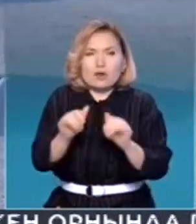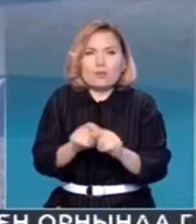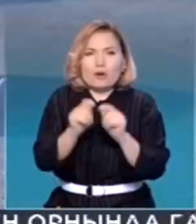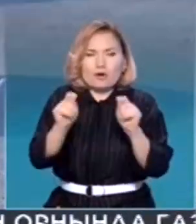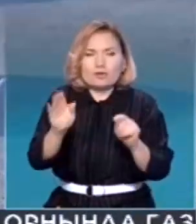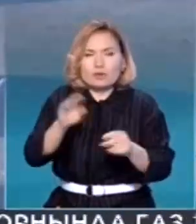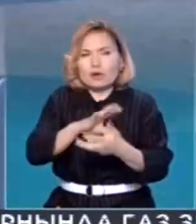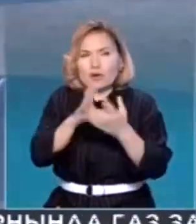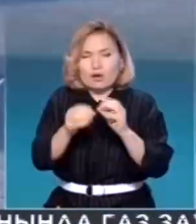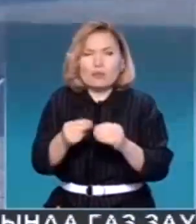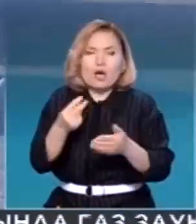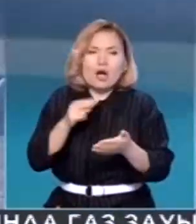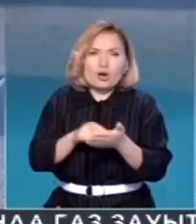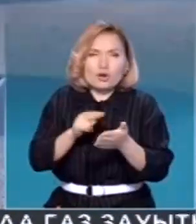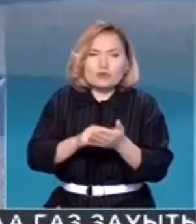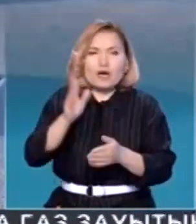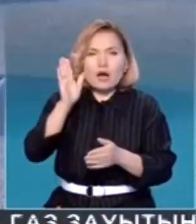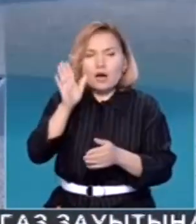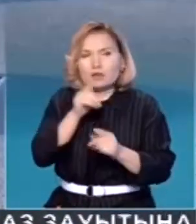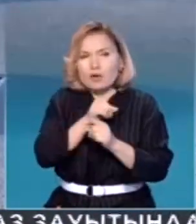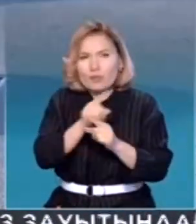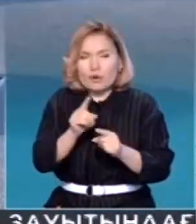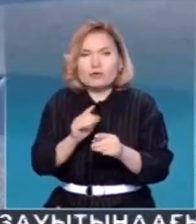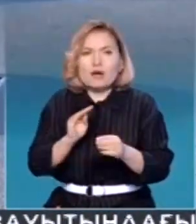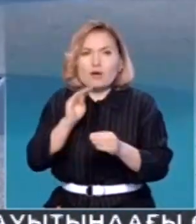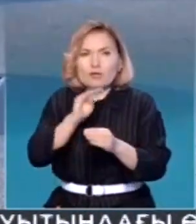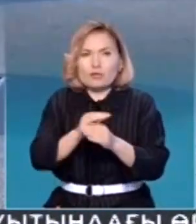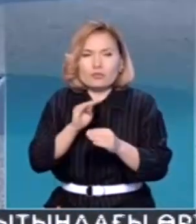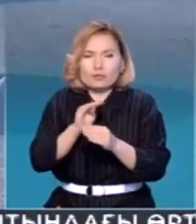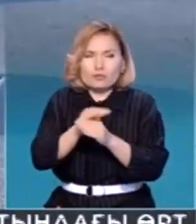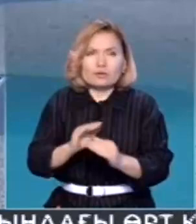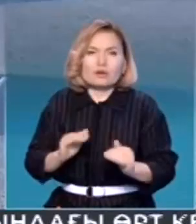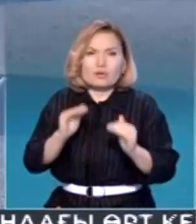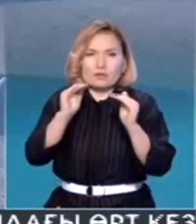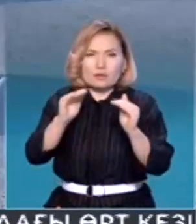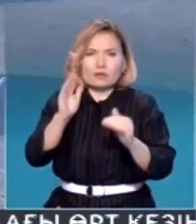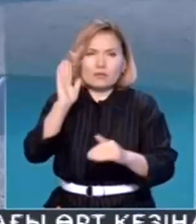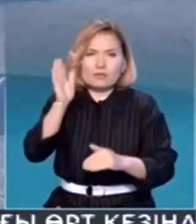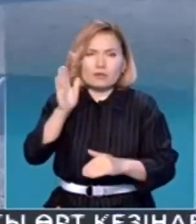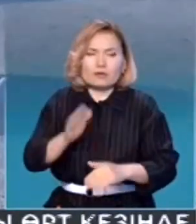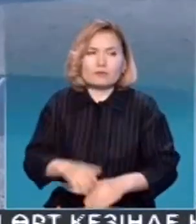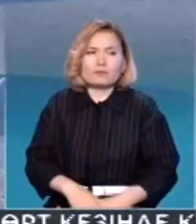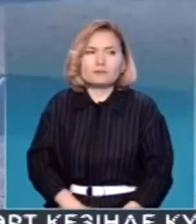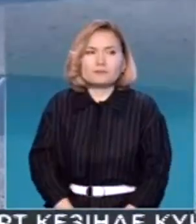Оның құны алдағы уақытта кезең-кезеңімен өсіп отырады. Ая